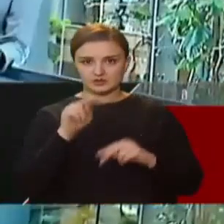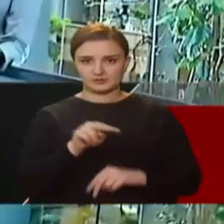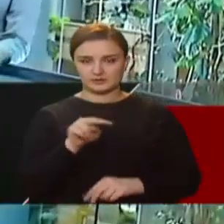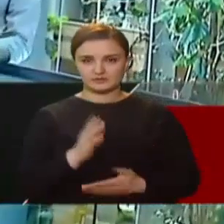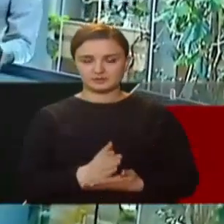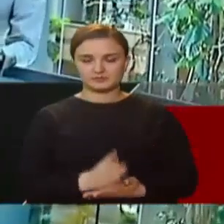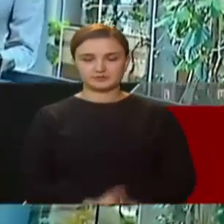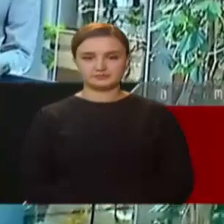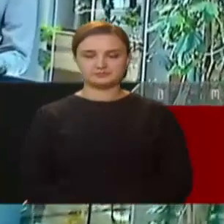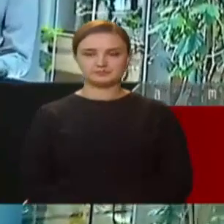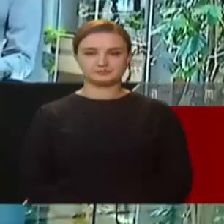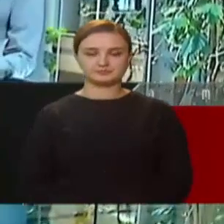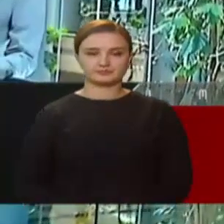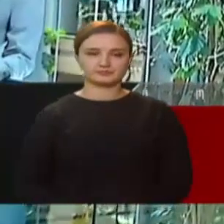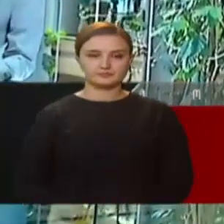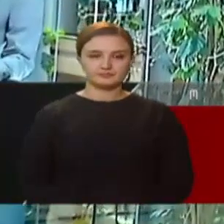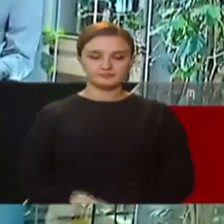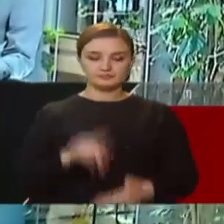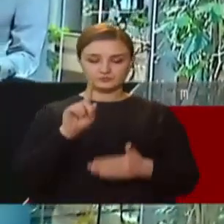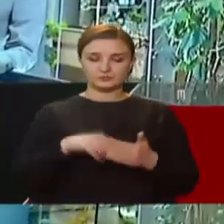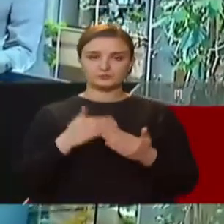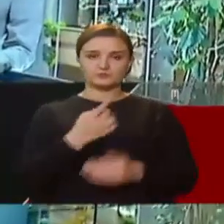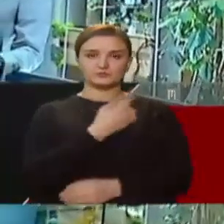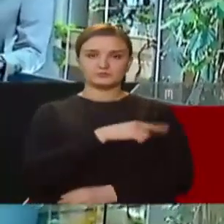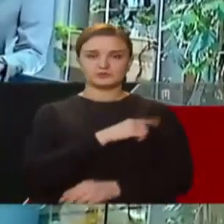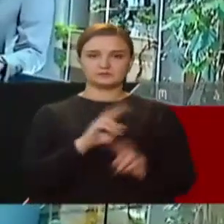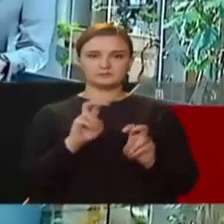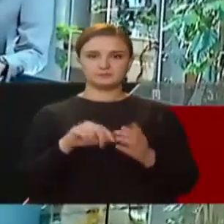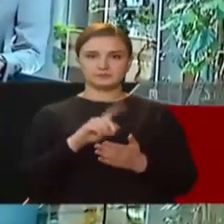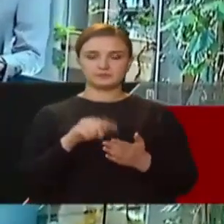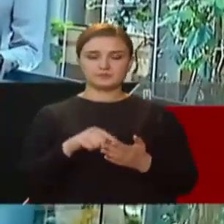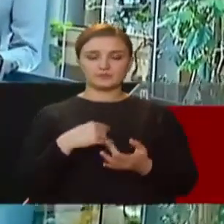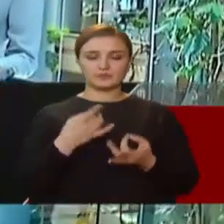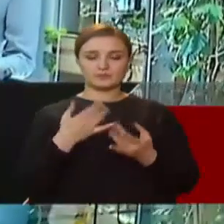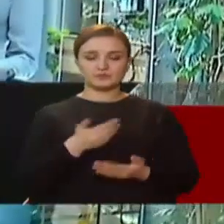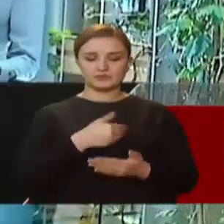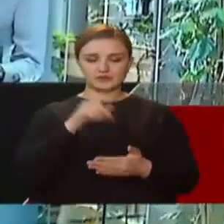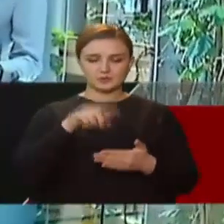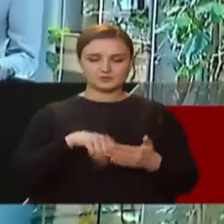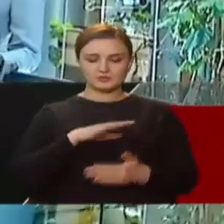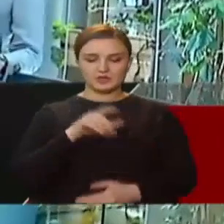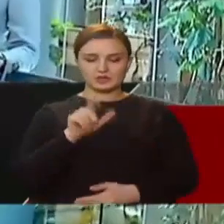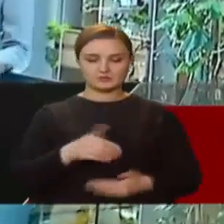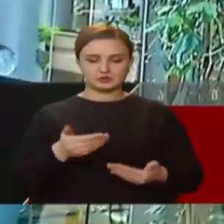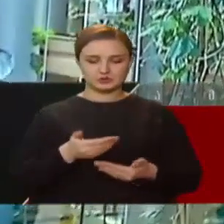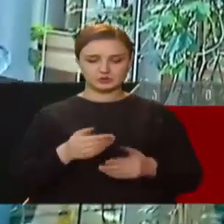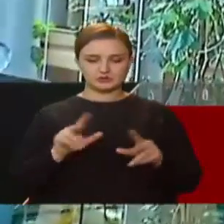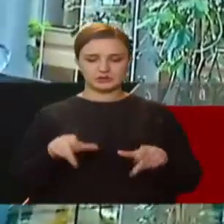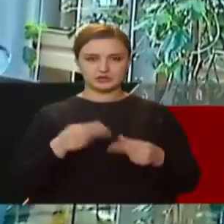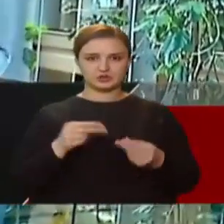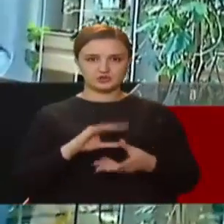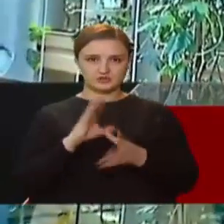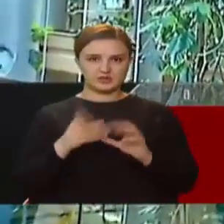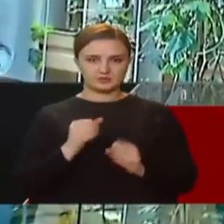აგვირდებიან. Მჯერა რომ ეს ჰუმანიტარული საკითხია, უბრალოდ გვინდა დარწმუნებულები ვიყოთ, რომ ადამიანის სიცოცხლის გადასარჩენად